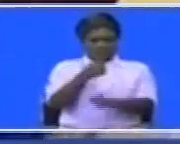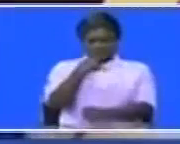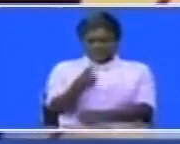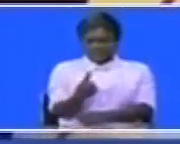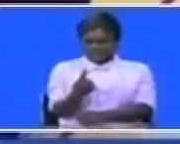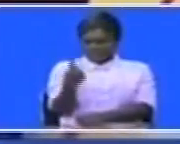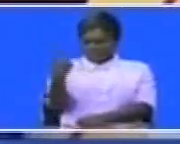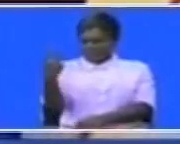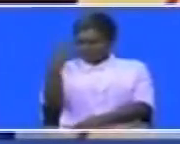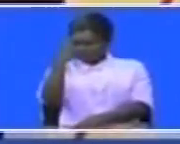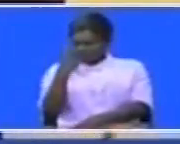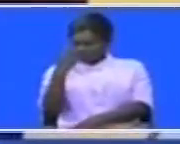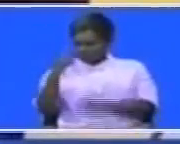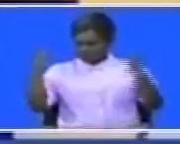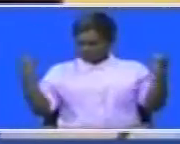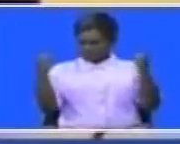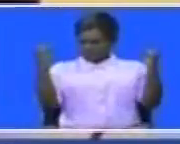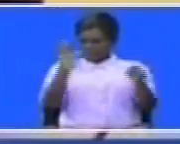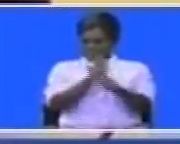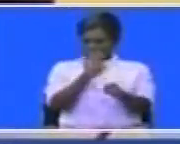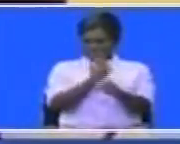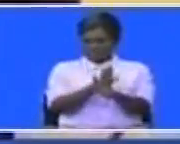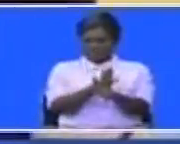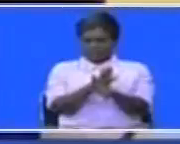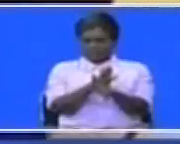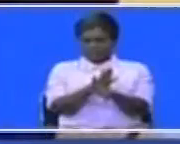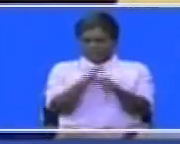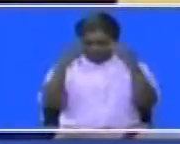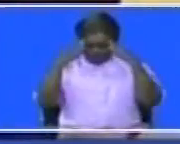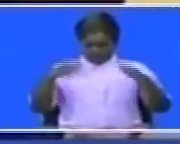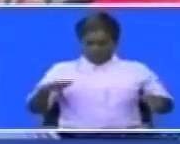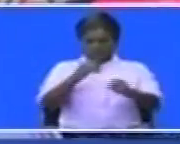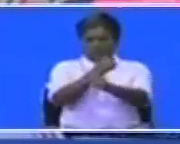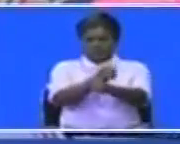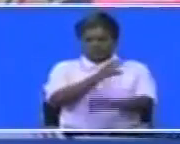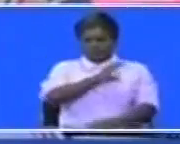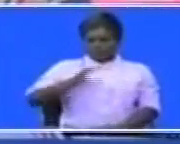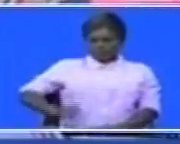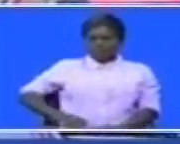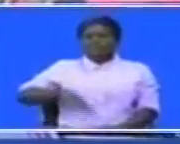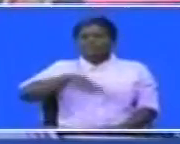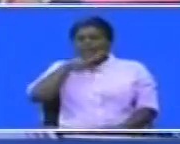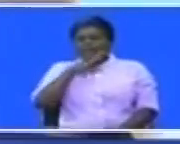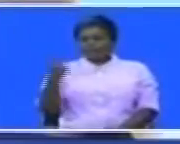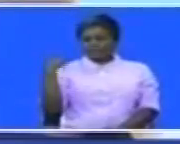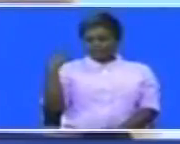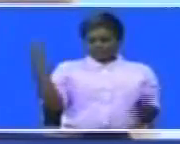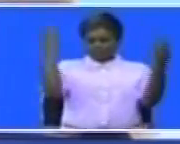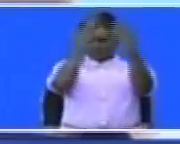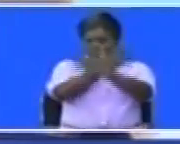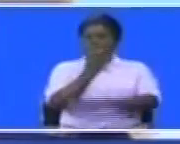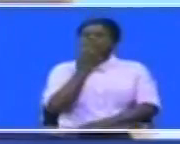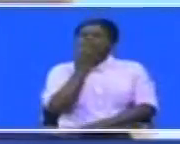mmoja wa mashujaa waliowaokoa wengi baada ya kundi la Waislamu kuwakinga Wakristo, amefariki mapema usiku wa jana katika hospitali ya